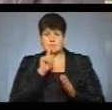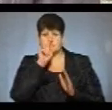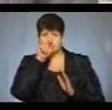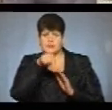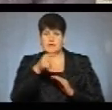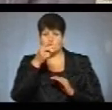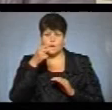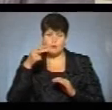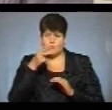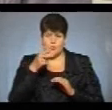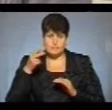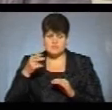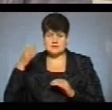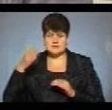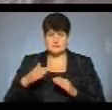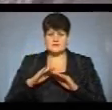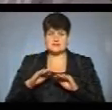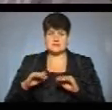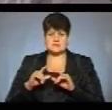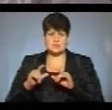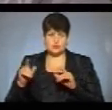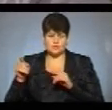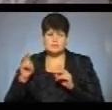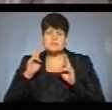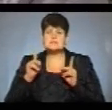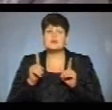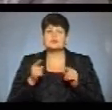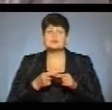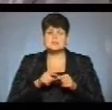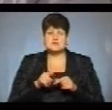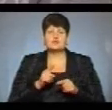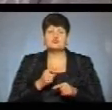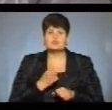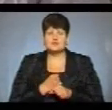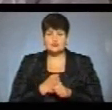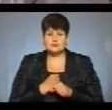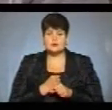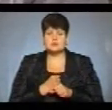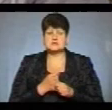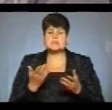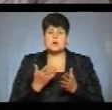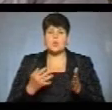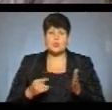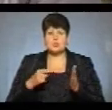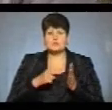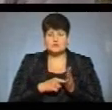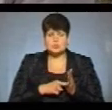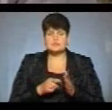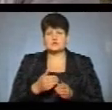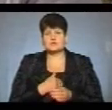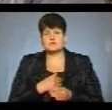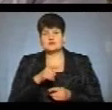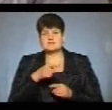поверх задньої сторони садочку. Не знаю, що ті дитині, чому він так зробив, що він, з якою метою, чи він хотів щось